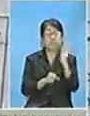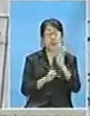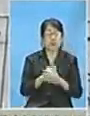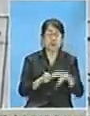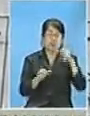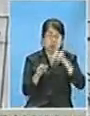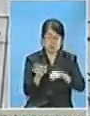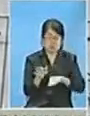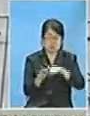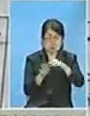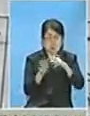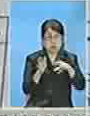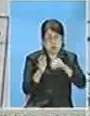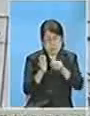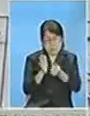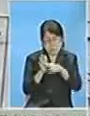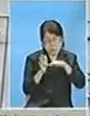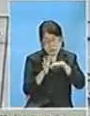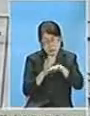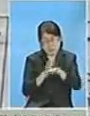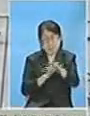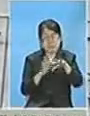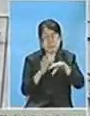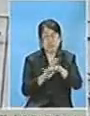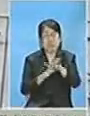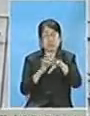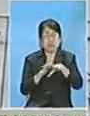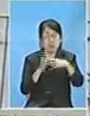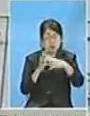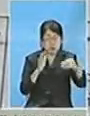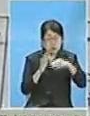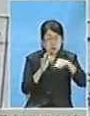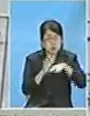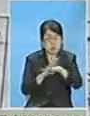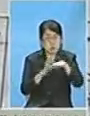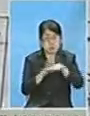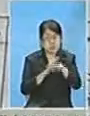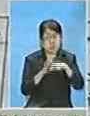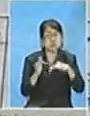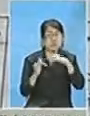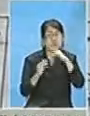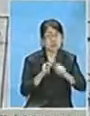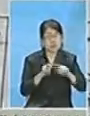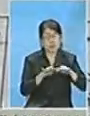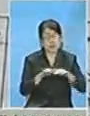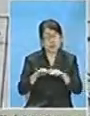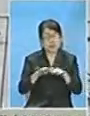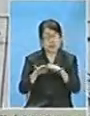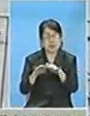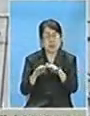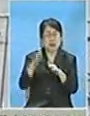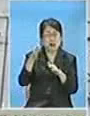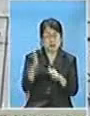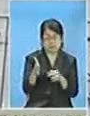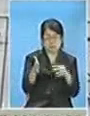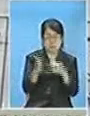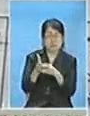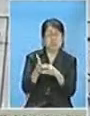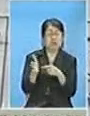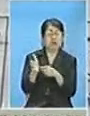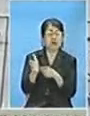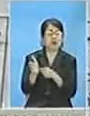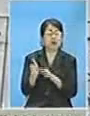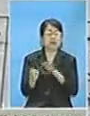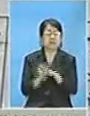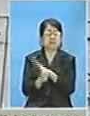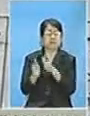ก็จะพัดพาเอาเศษวัสดุอุปกรณ์ต่างๆหรือแม้กระทั่งสิ่งปฏิกูลต่างๆนั้นไหลเข้าไปอุดกั้นทางระบายน้ำ